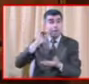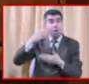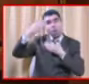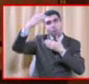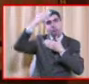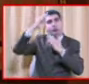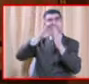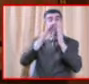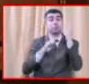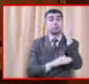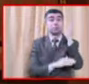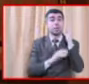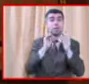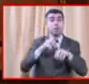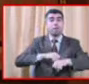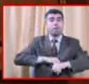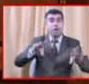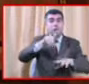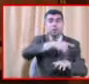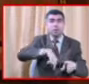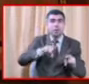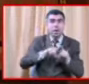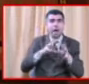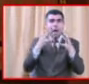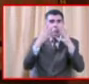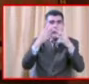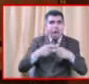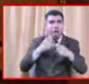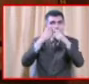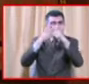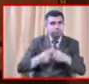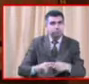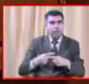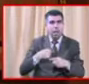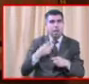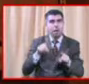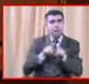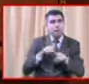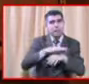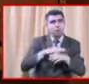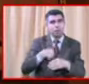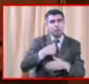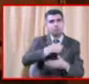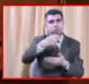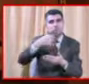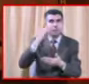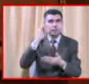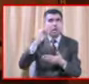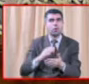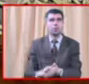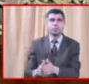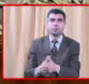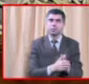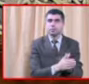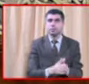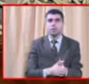غادي نعطيك معطيات مدققة ومرقمة حول المنطقة التي تتحدث عنها. شكرا. تعقيب لأحد السادة